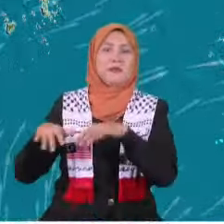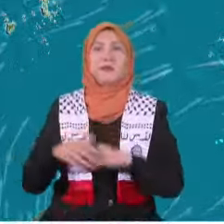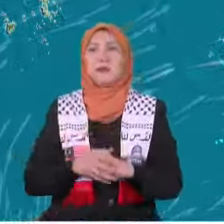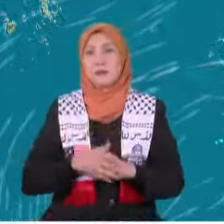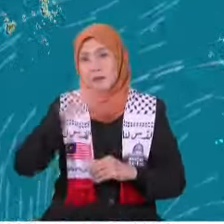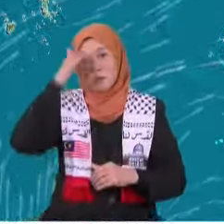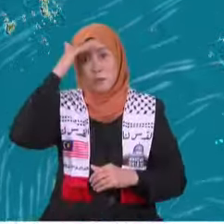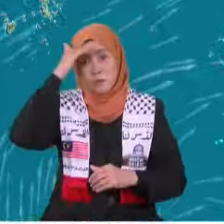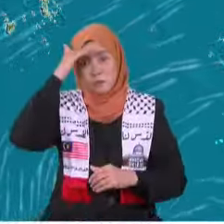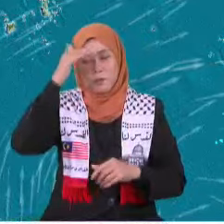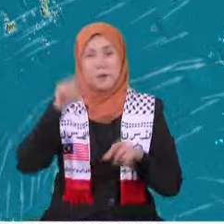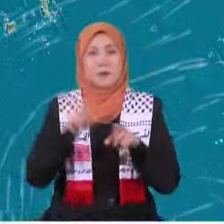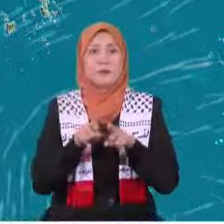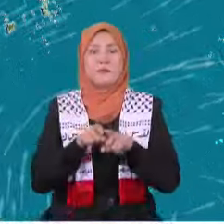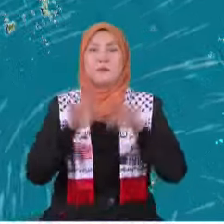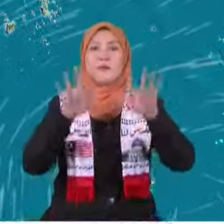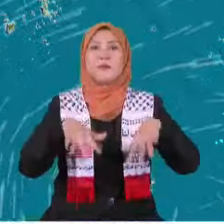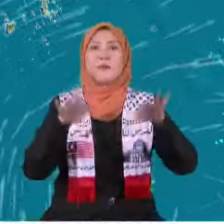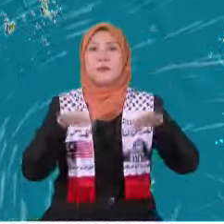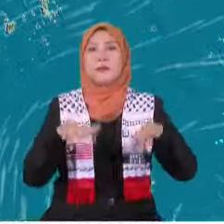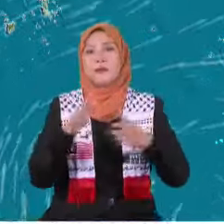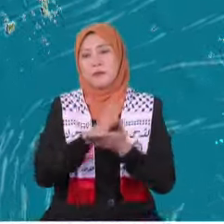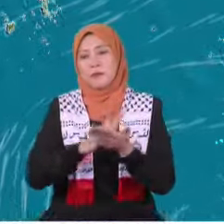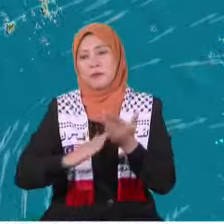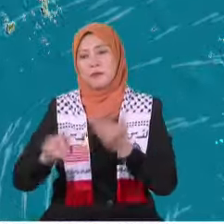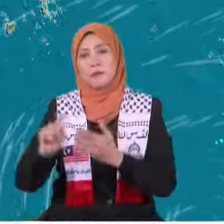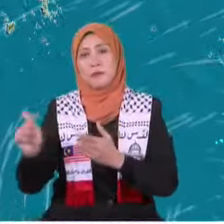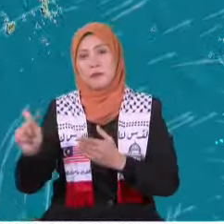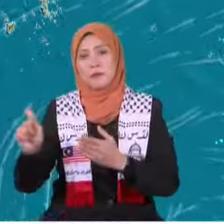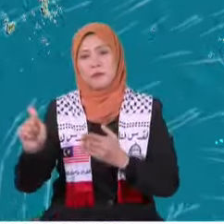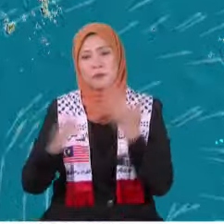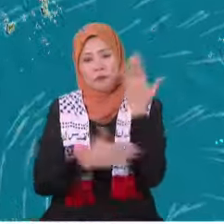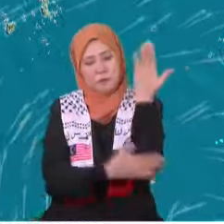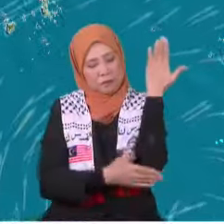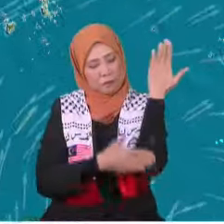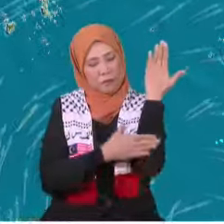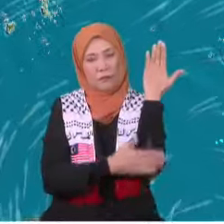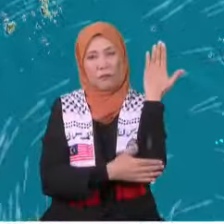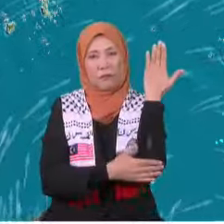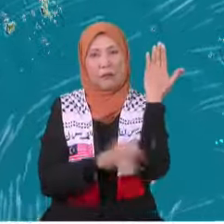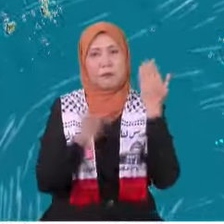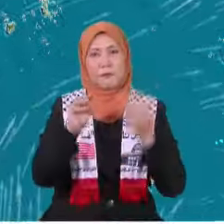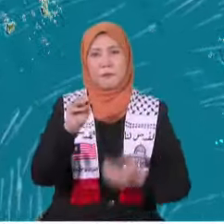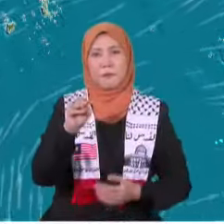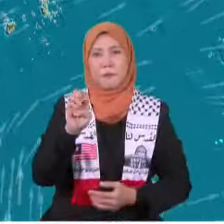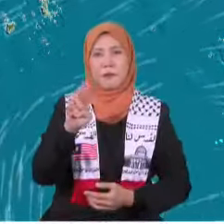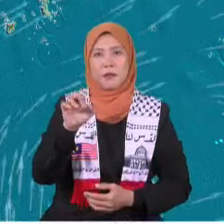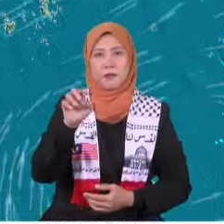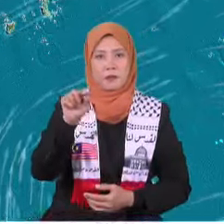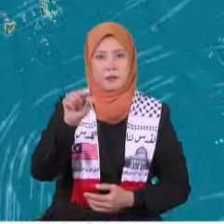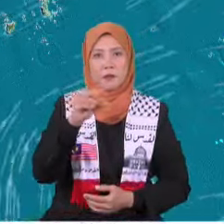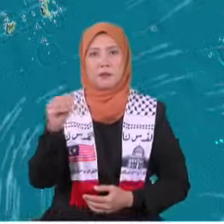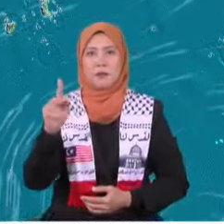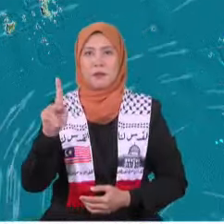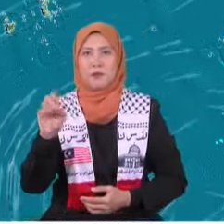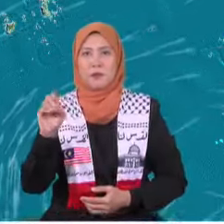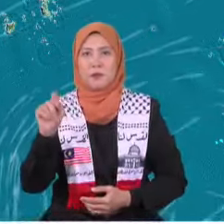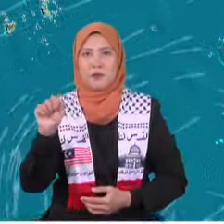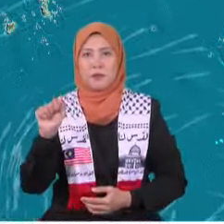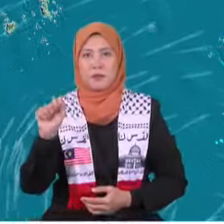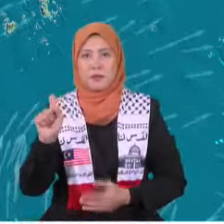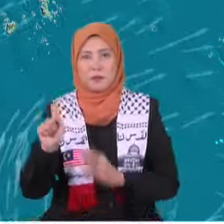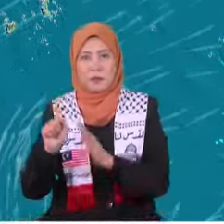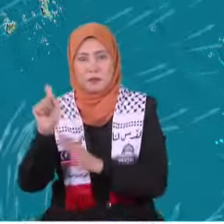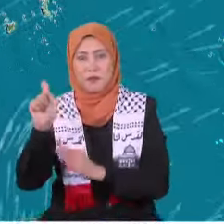buat masa kini juga berlaku keadaan cuaca lembap, tetapi di bahagian timur iaitu melibatkan daerah Mersing dan juga Kota Tinggi serta di